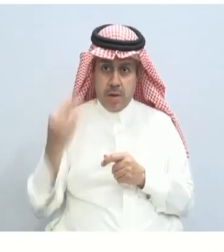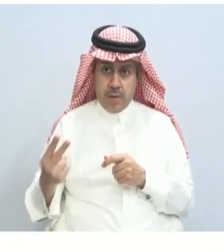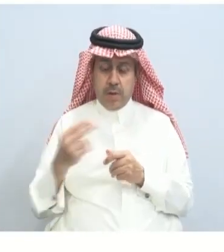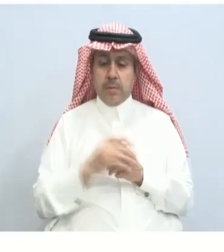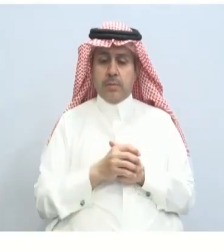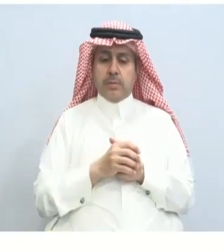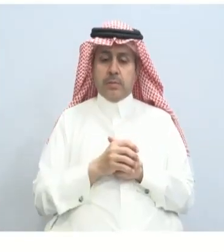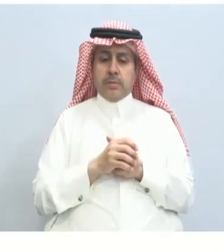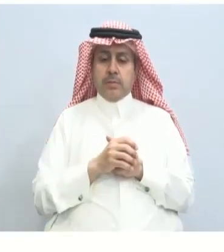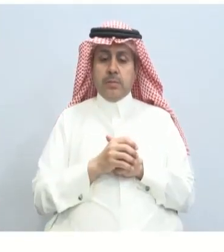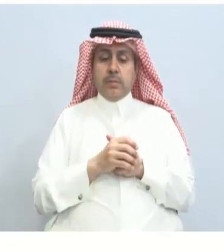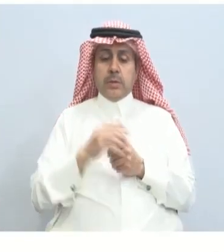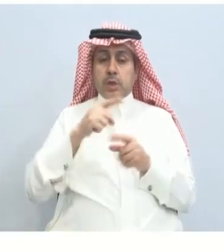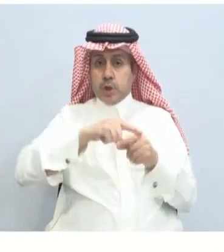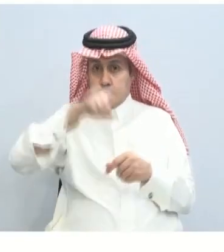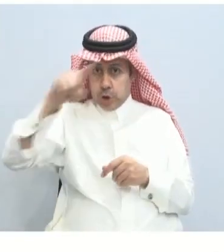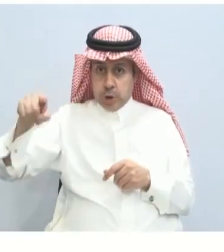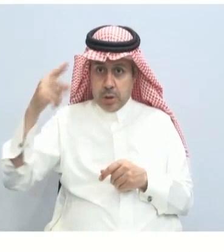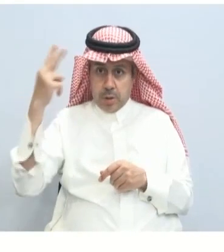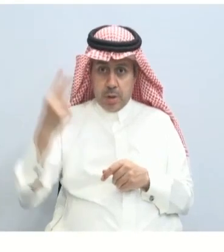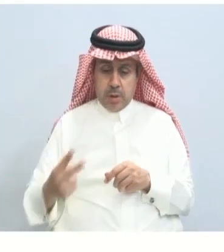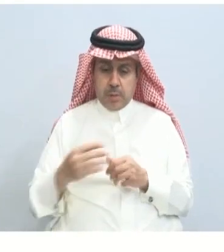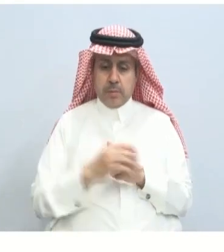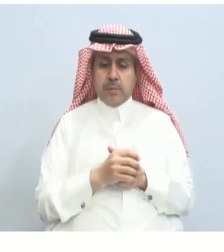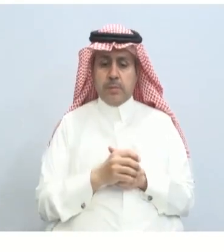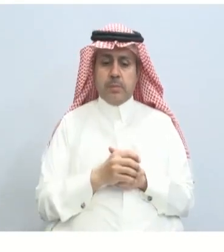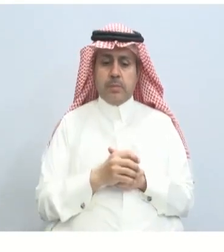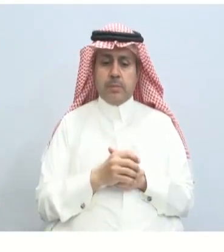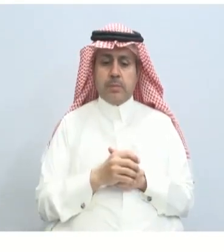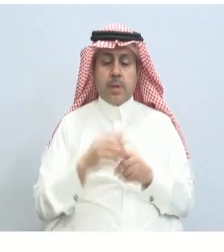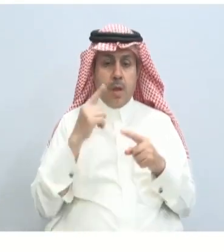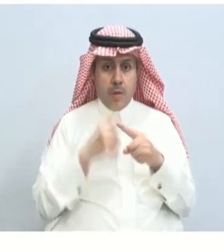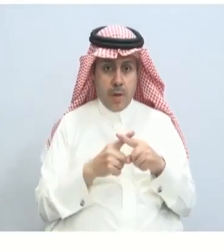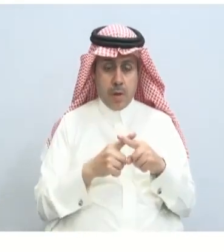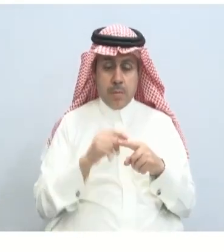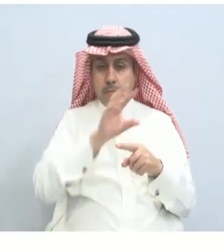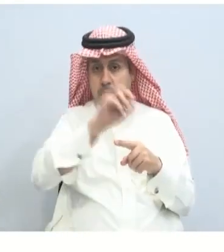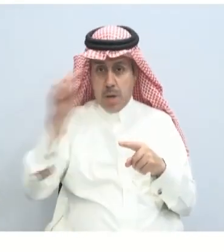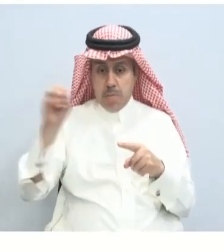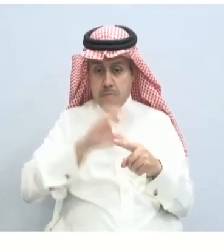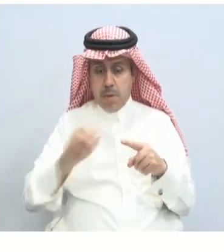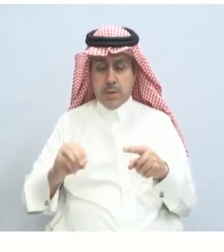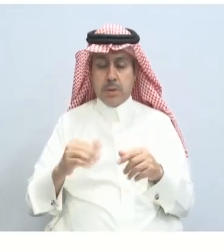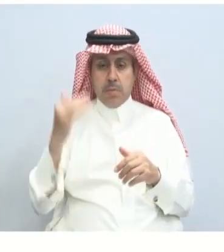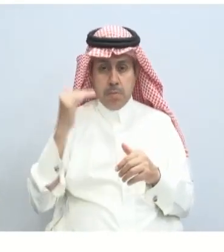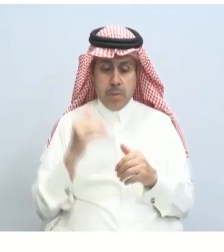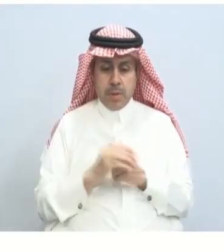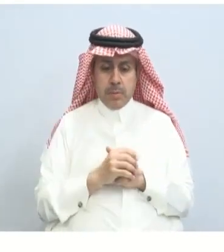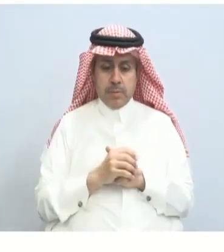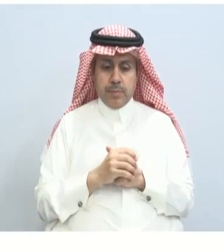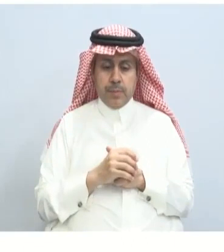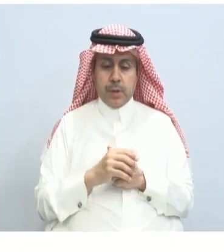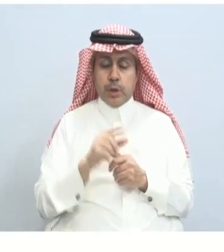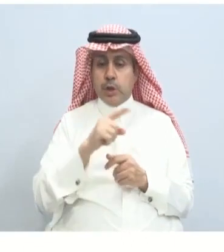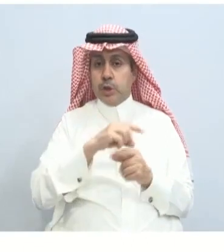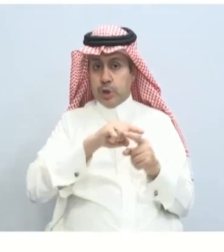45 هي جذر 2 على 2 بهذا الشكل اضرب البسط في البسط والمقام في المقام بالنسبه للكسر الاول بيطلع معي جذر 2